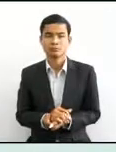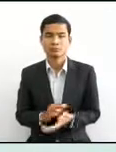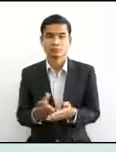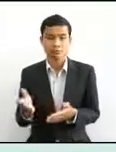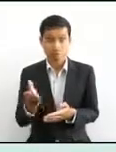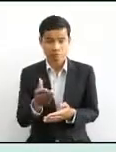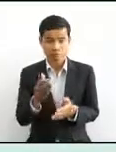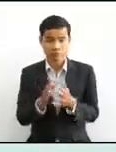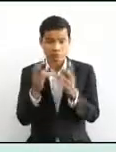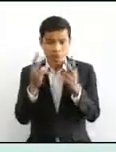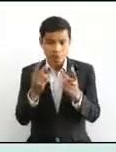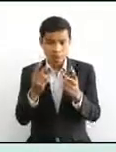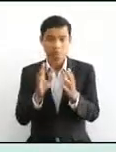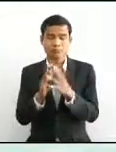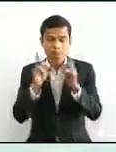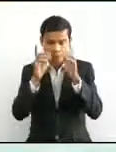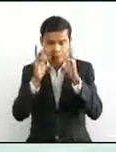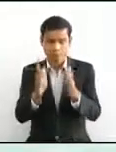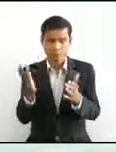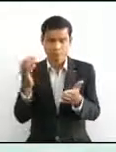cha lấy con chăm tiền tập cho mình nè kêu thằng ăn khné nè